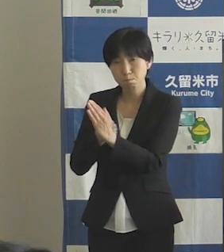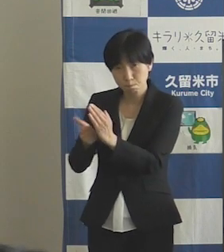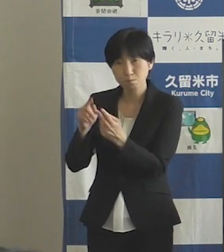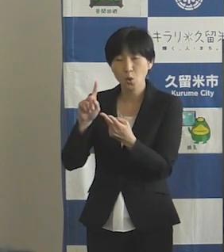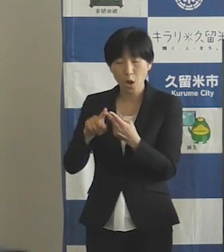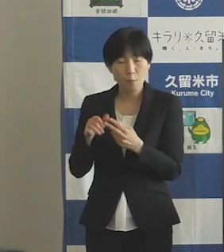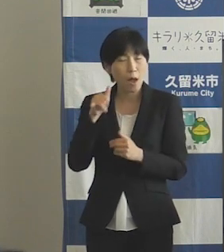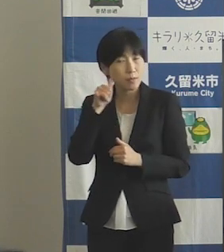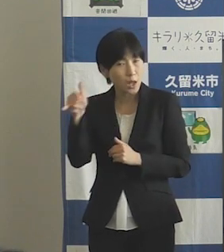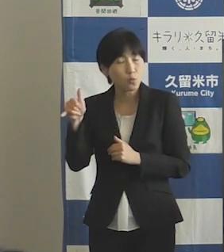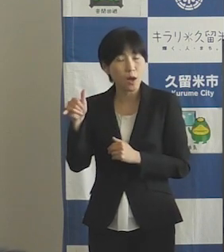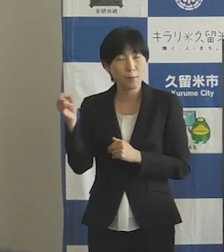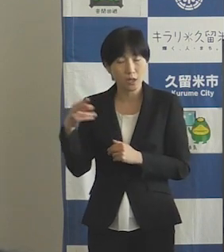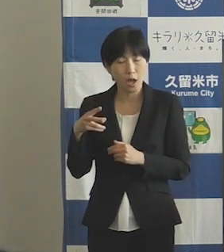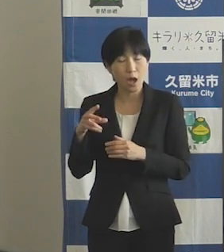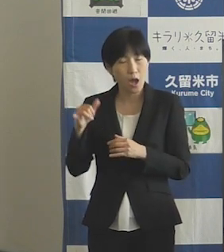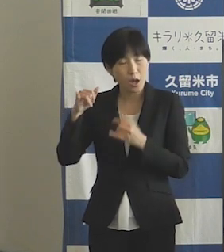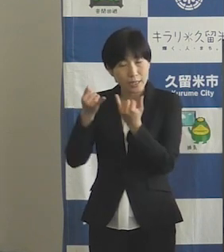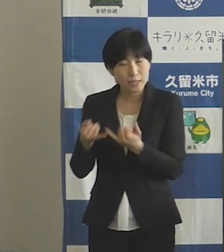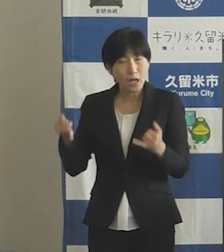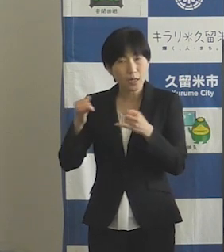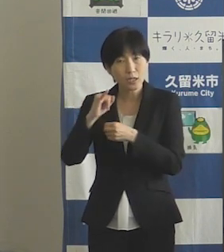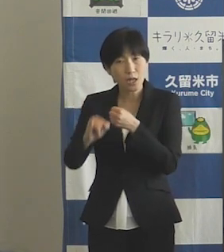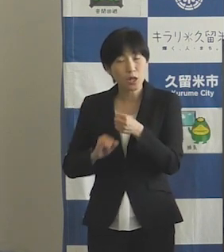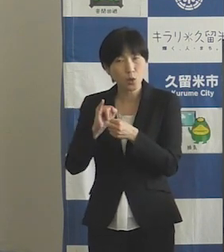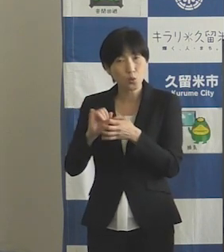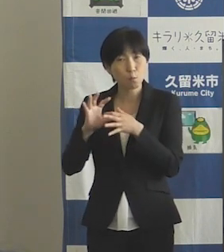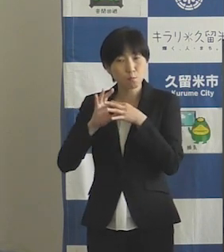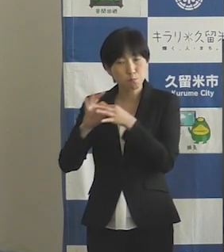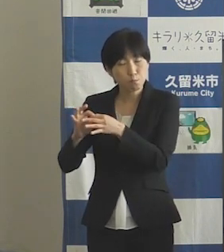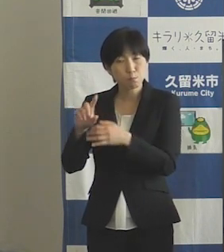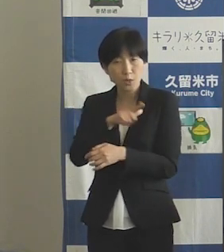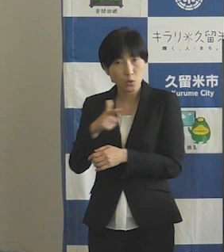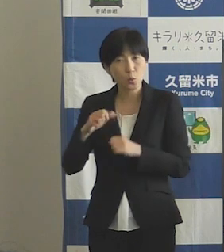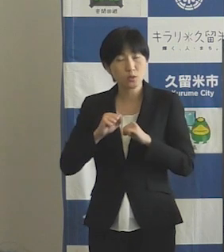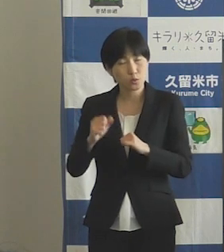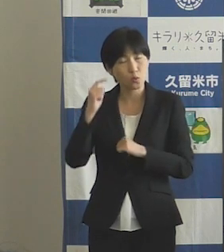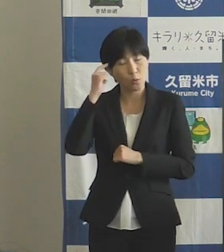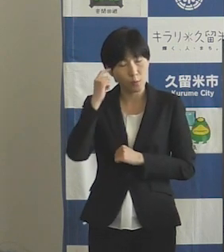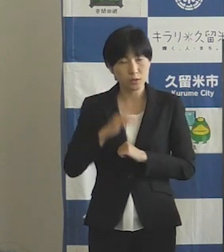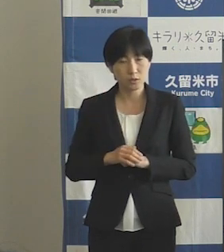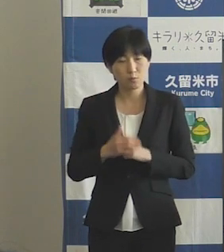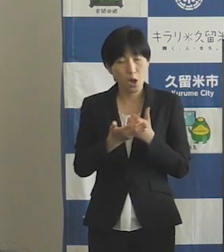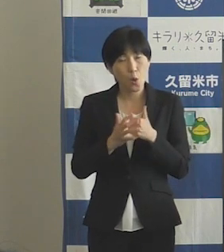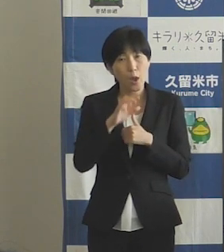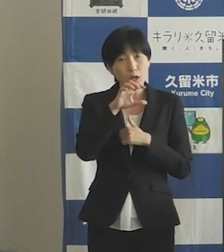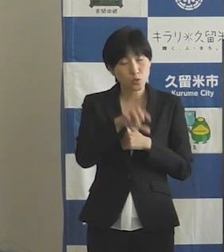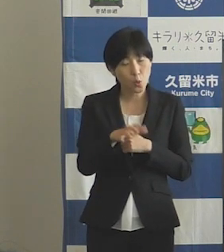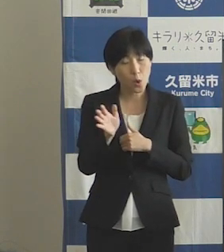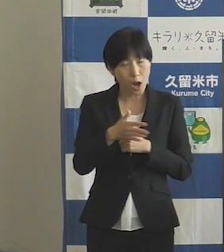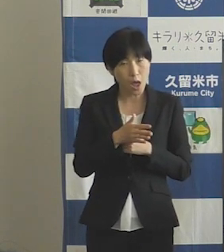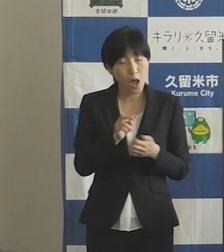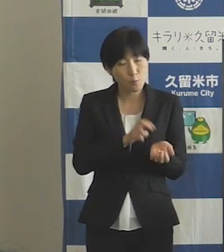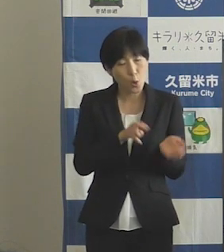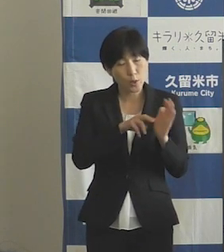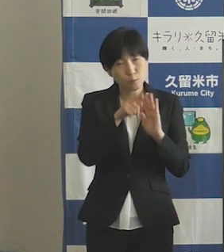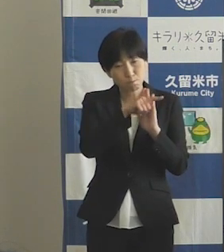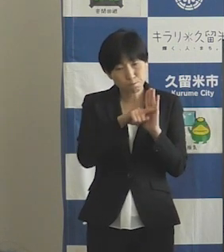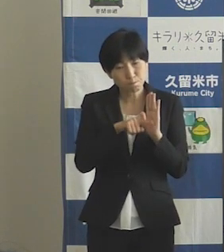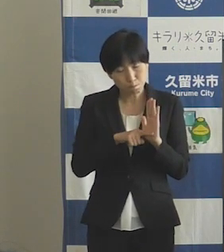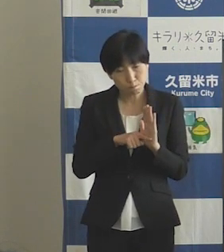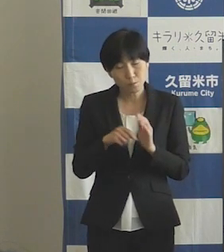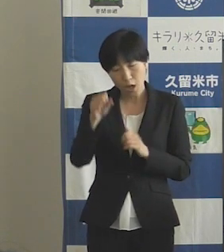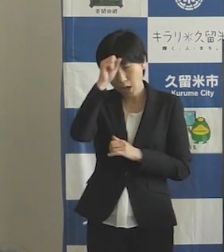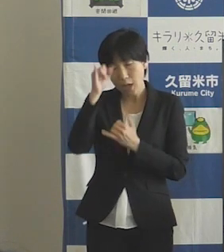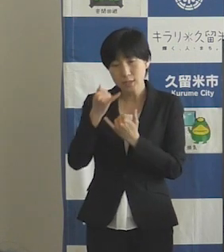構築していきたいと思います。保健所から医療機関のリストをショートメールで患者に送